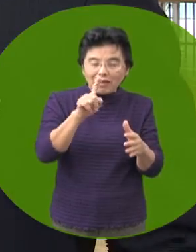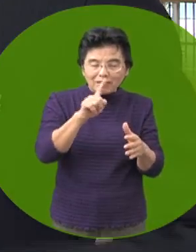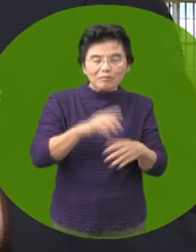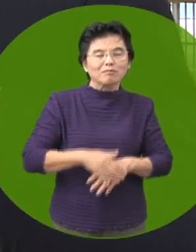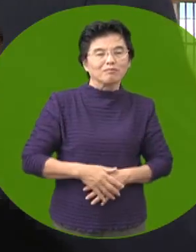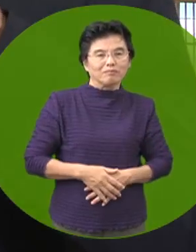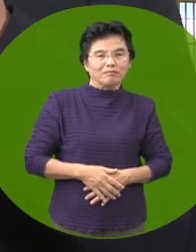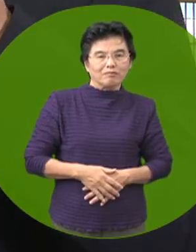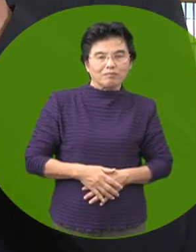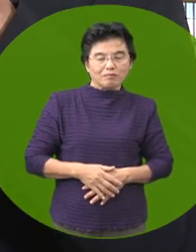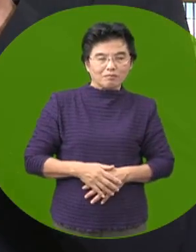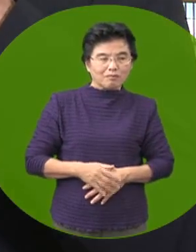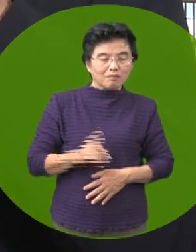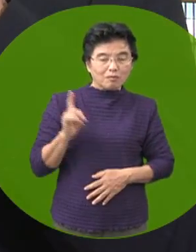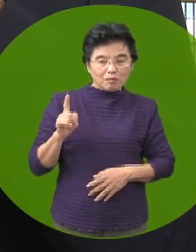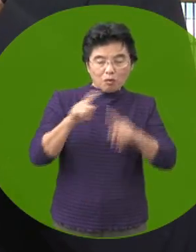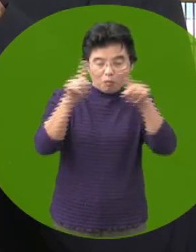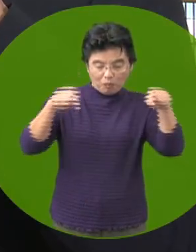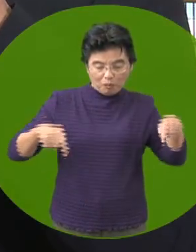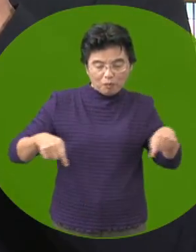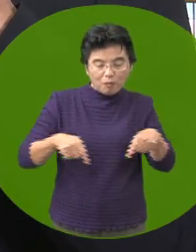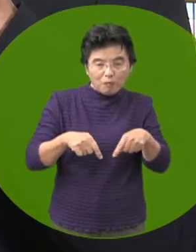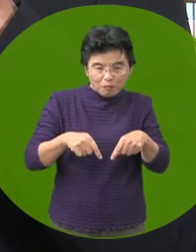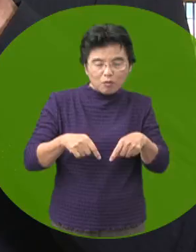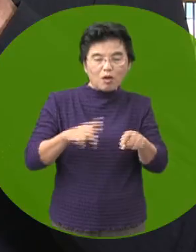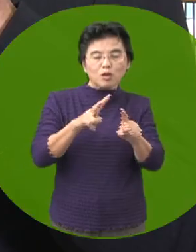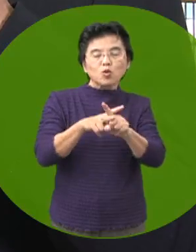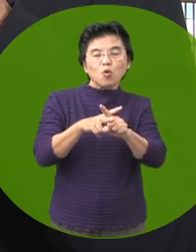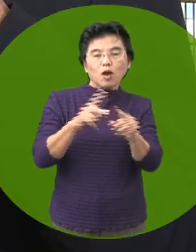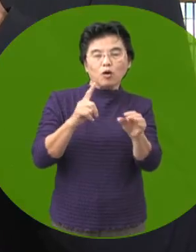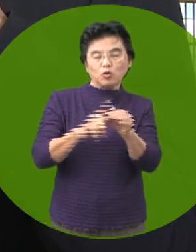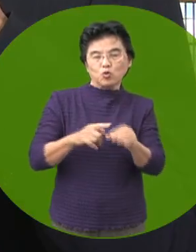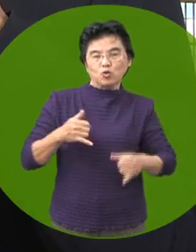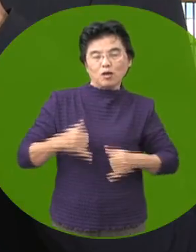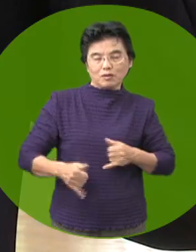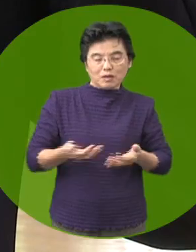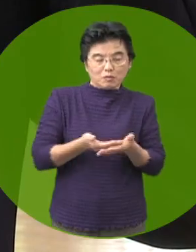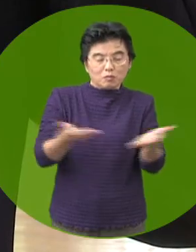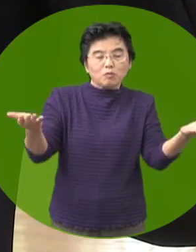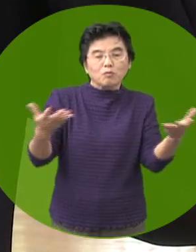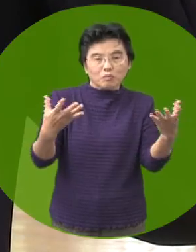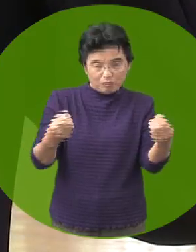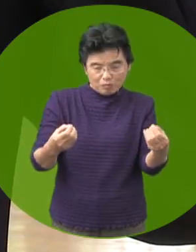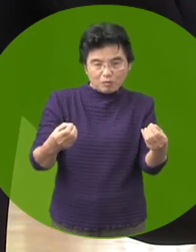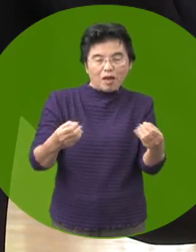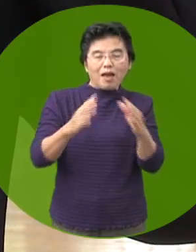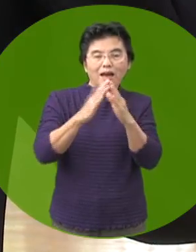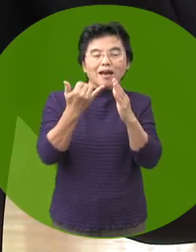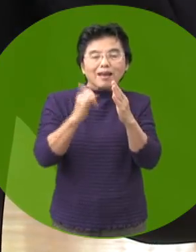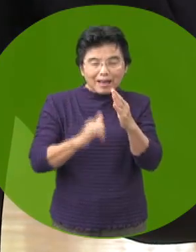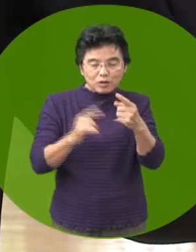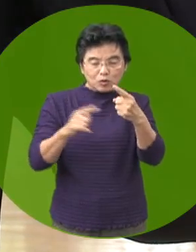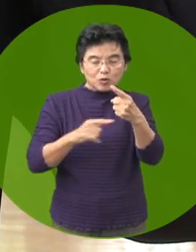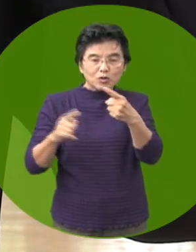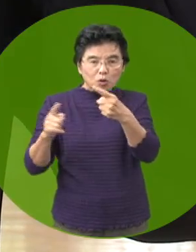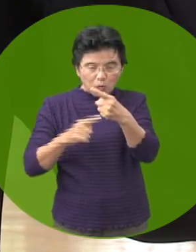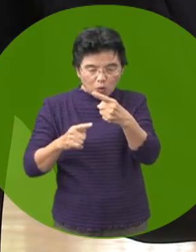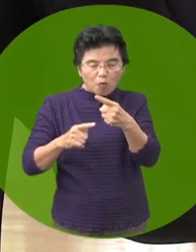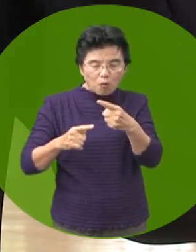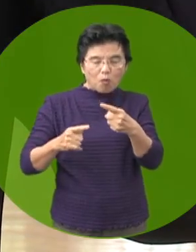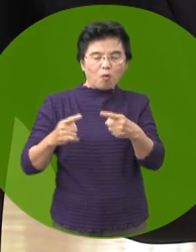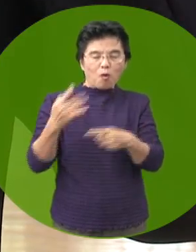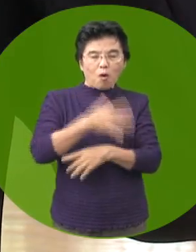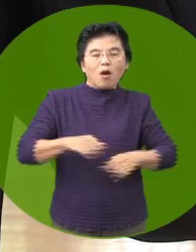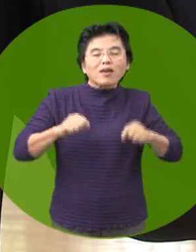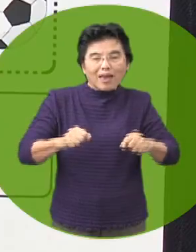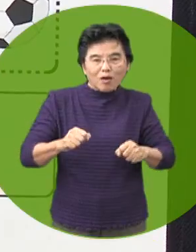はい、このような用紙を県内小中学校の全児童に配布し、家族一人一人が健康増進、体力